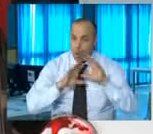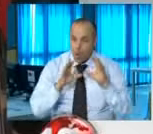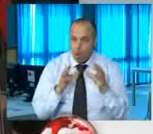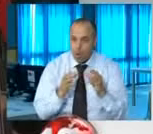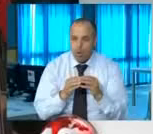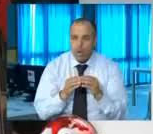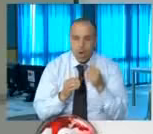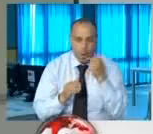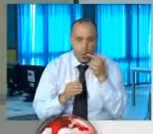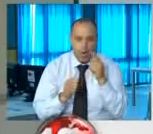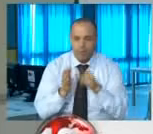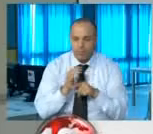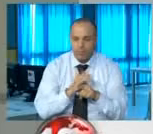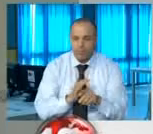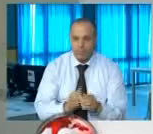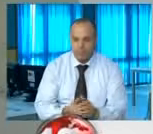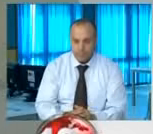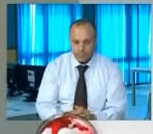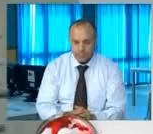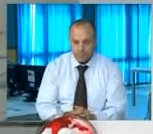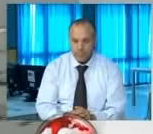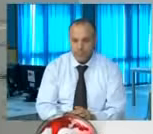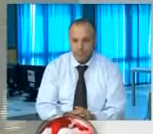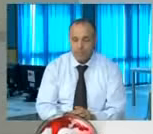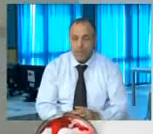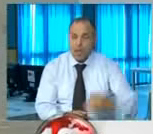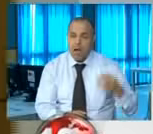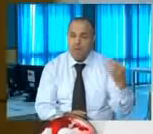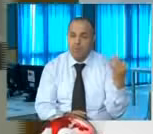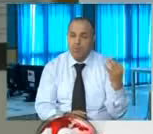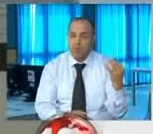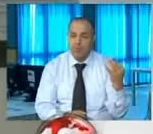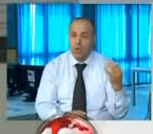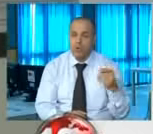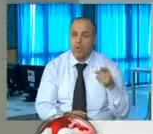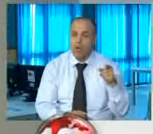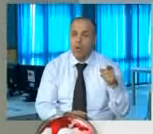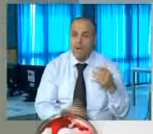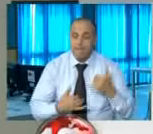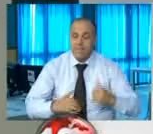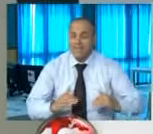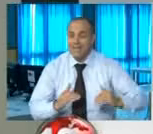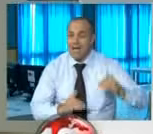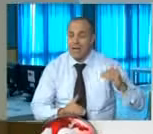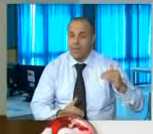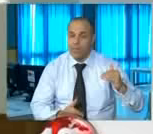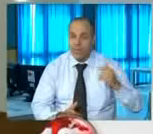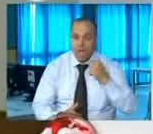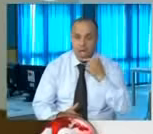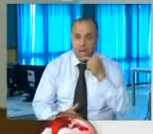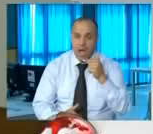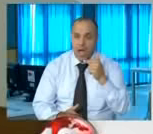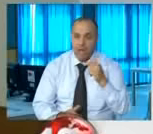على عدد الطعون. وكانت نسبة المشاركة العامة في انتخابات المجلس الأعلى للقضاء